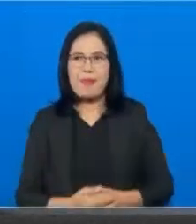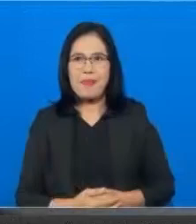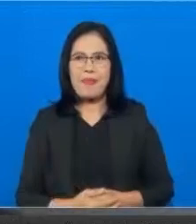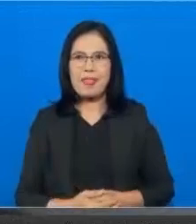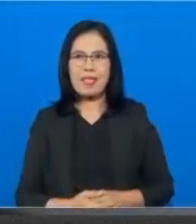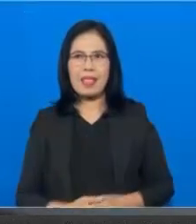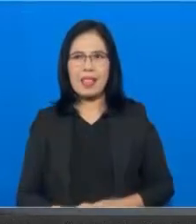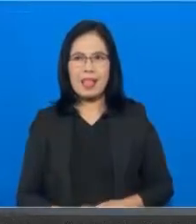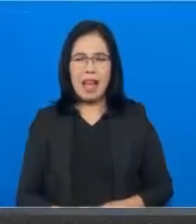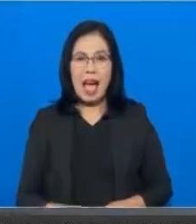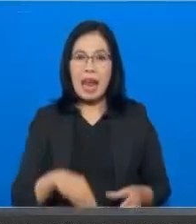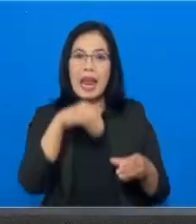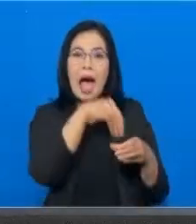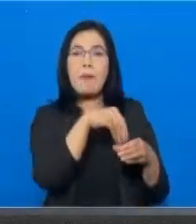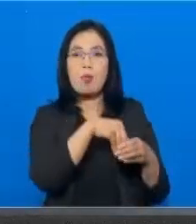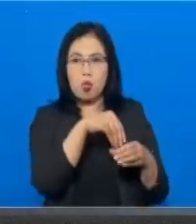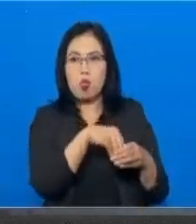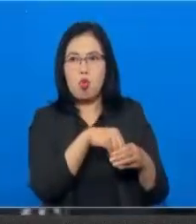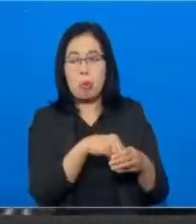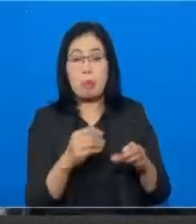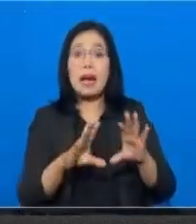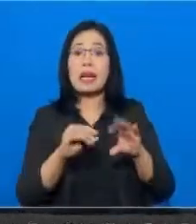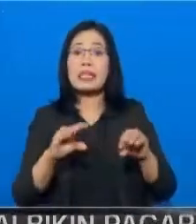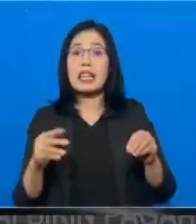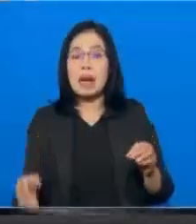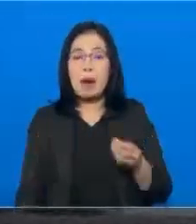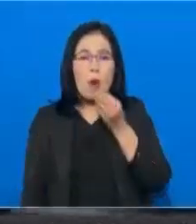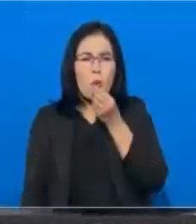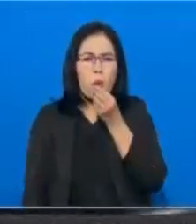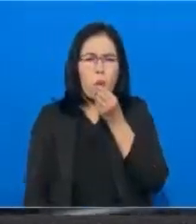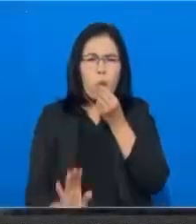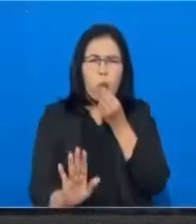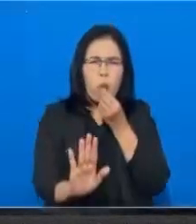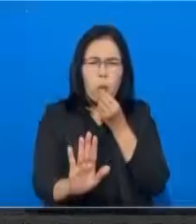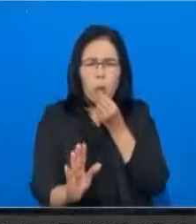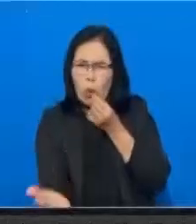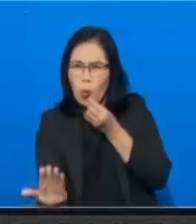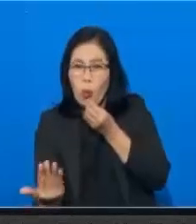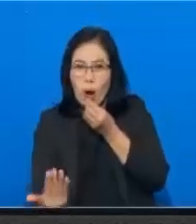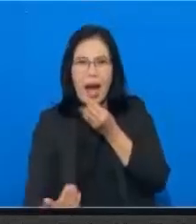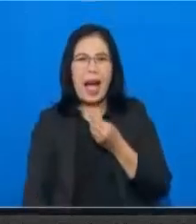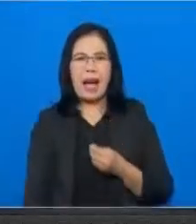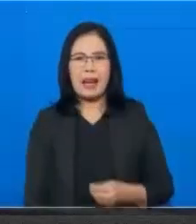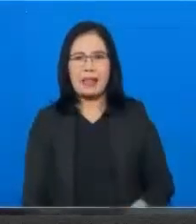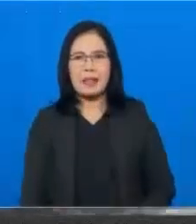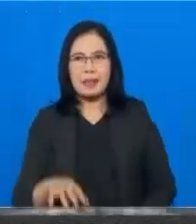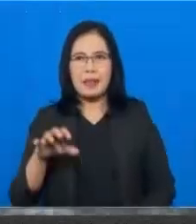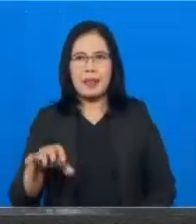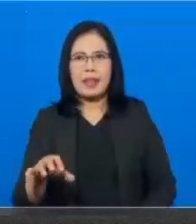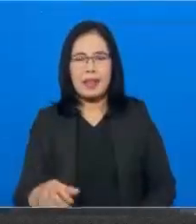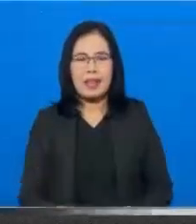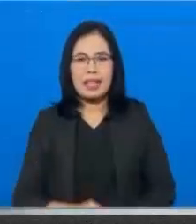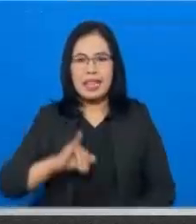sebagian pendapatannya sebagai juru parkir, warga Dusun Temulawak, Desa Kebun Temu, Kecamatan Peterongan,